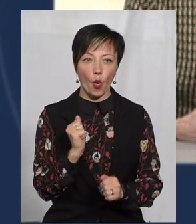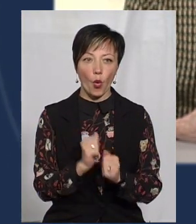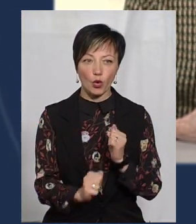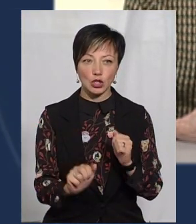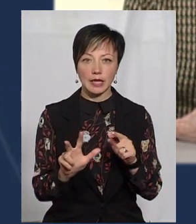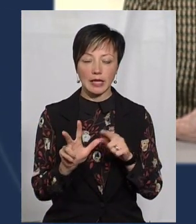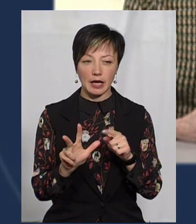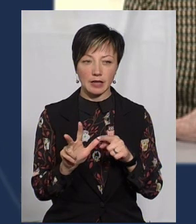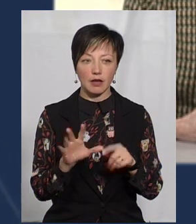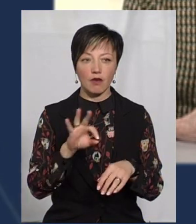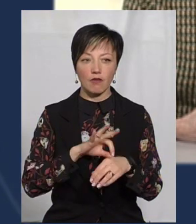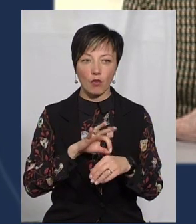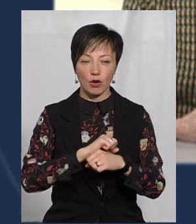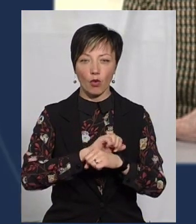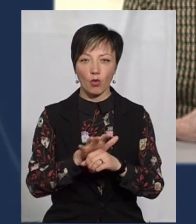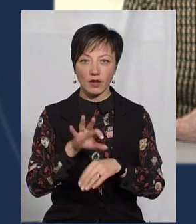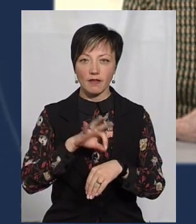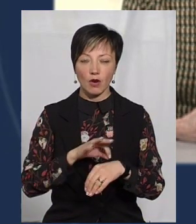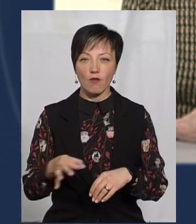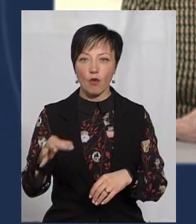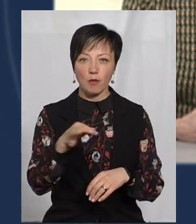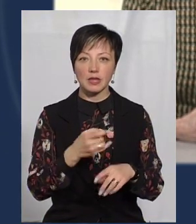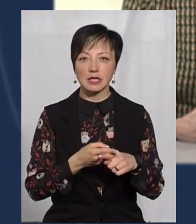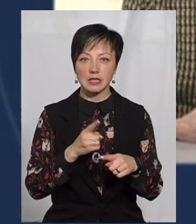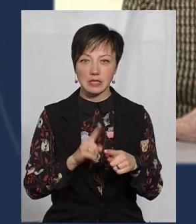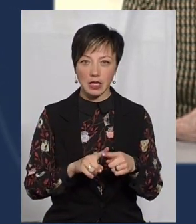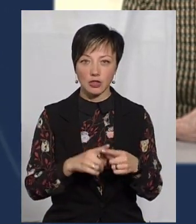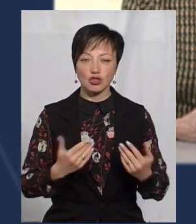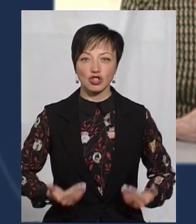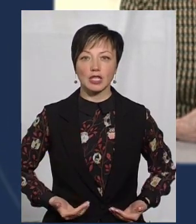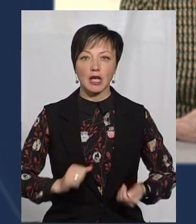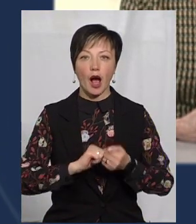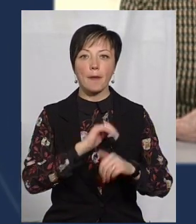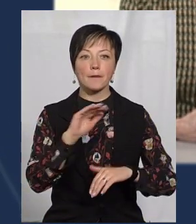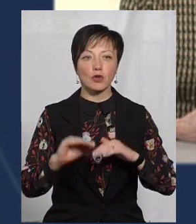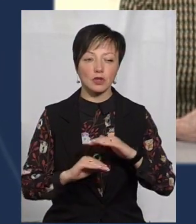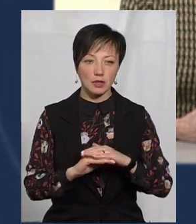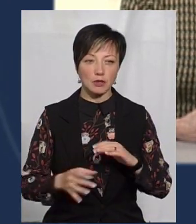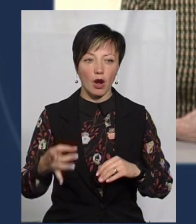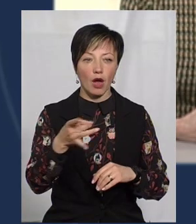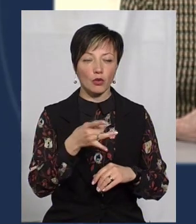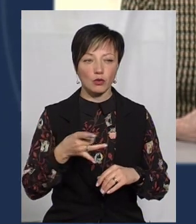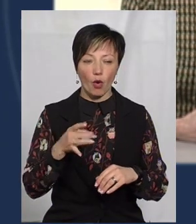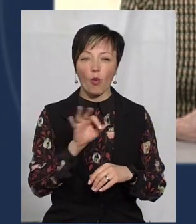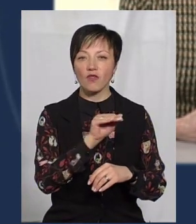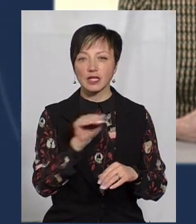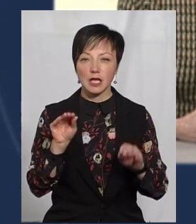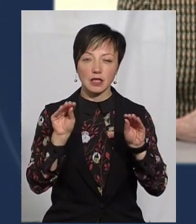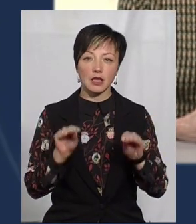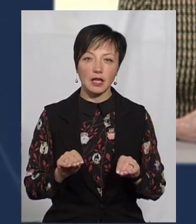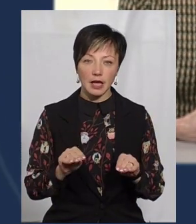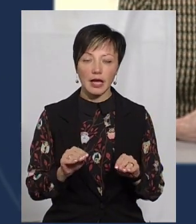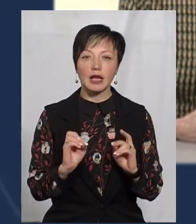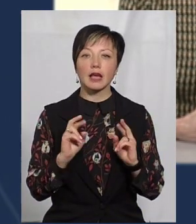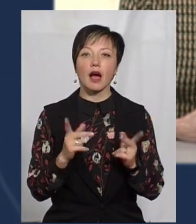кожен третій хворий на коронавірус в області – це житель Кам'янеччини. От це офіційні дані.